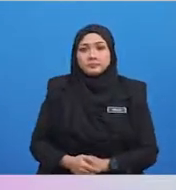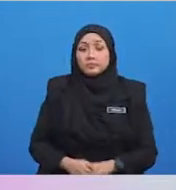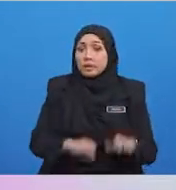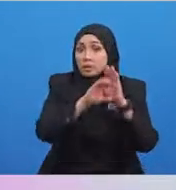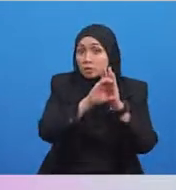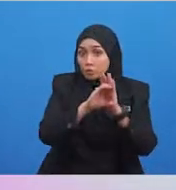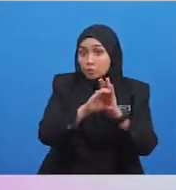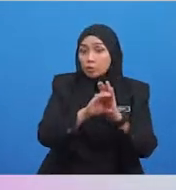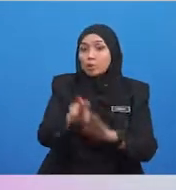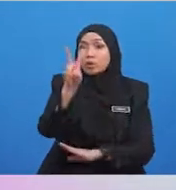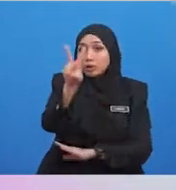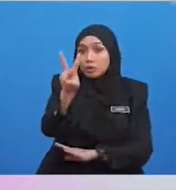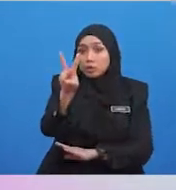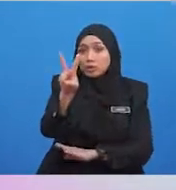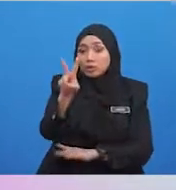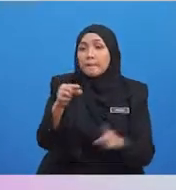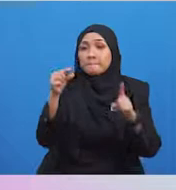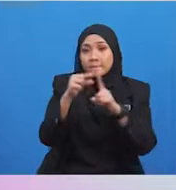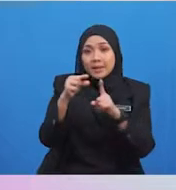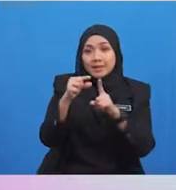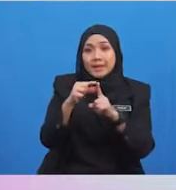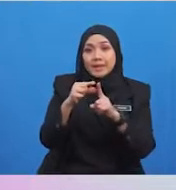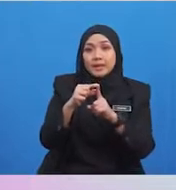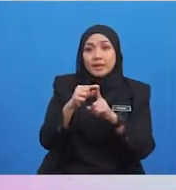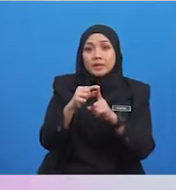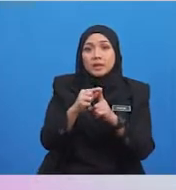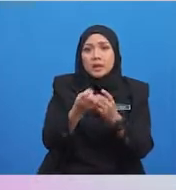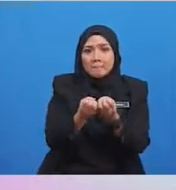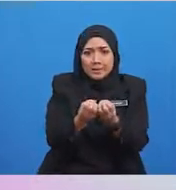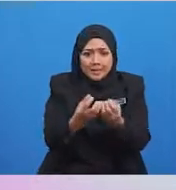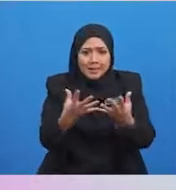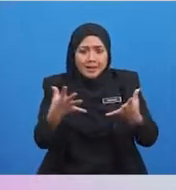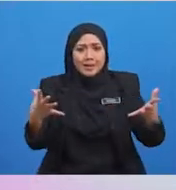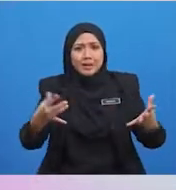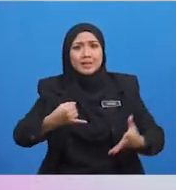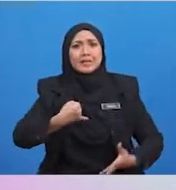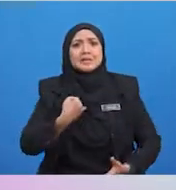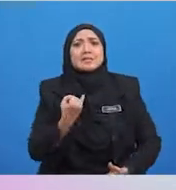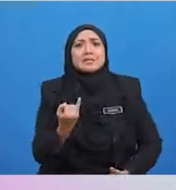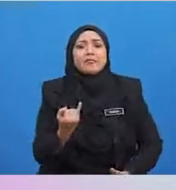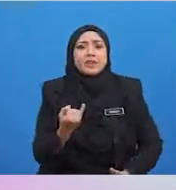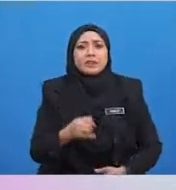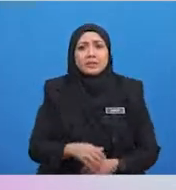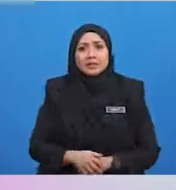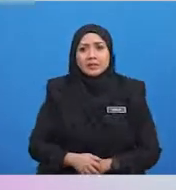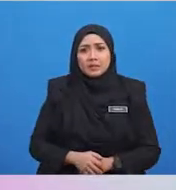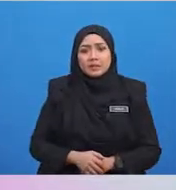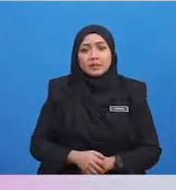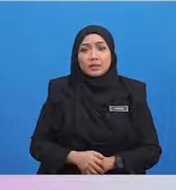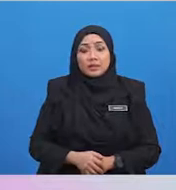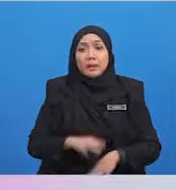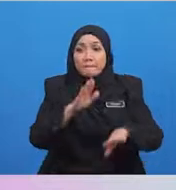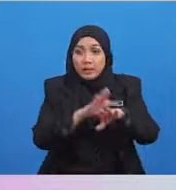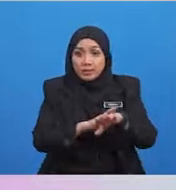Contoh yang kedua, perkataan "merekah keinsafan" yang dapat kita lihat